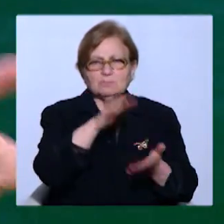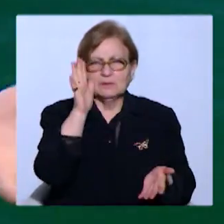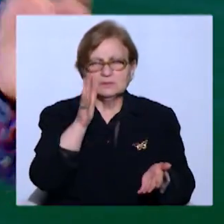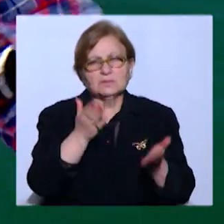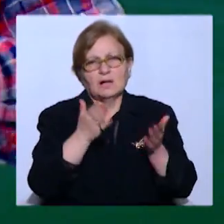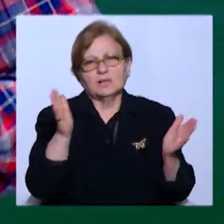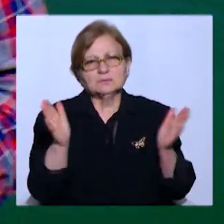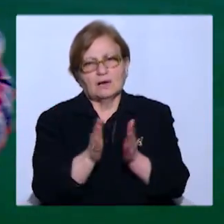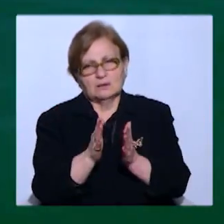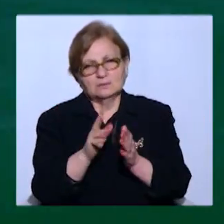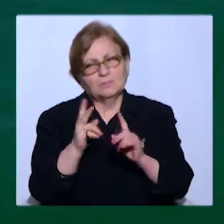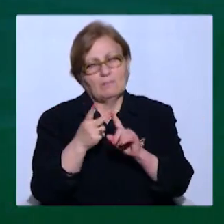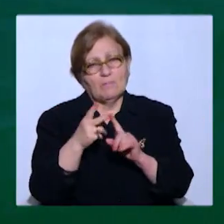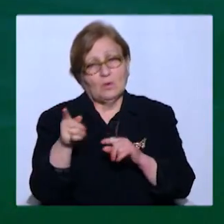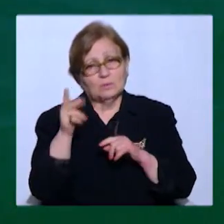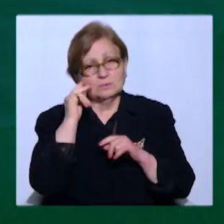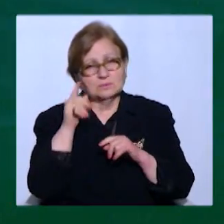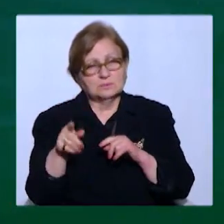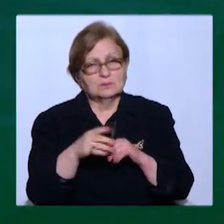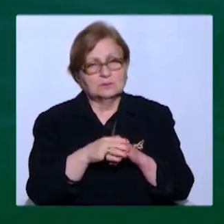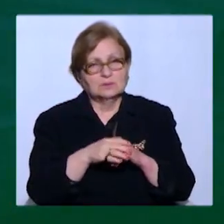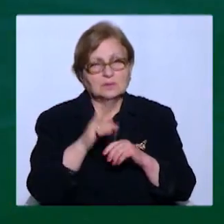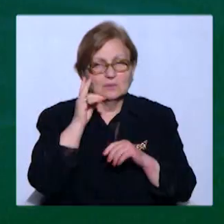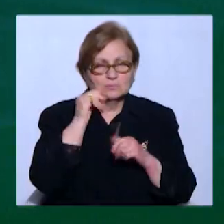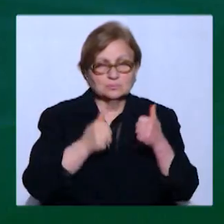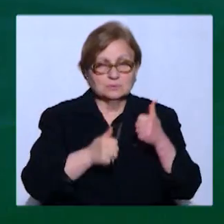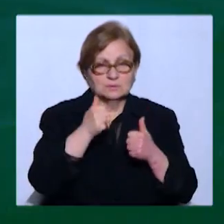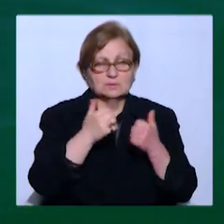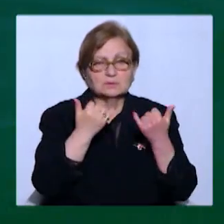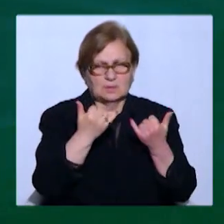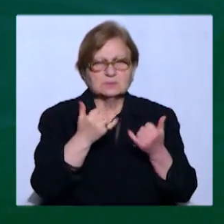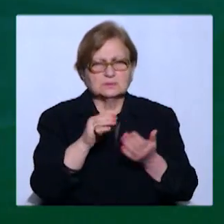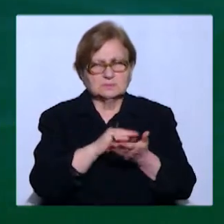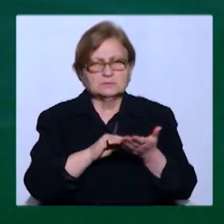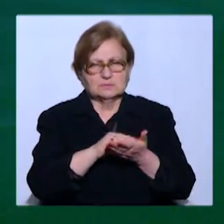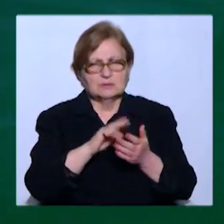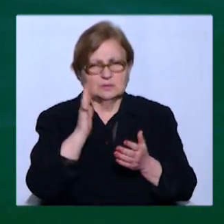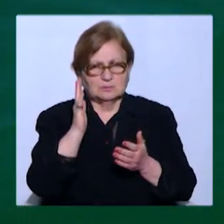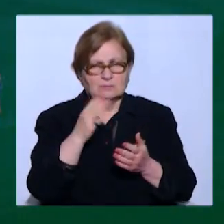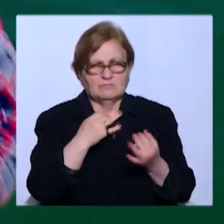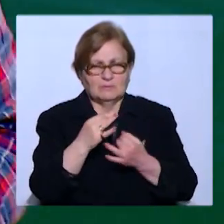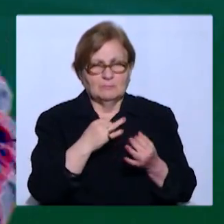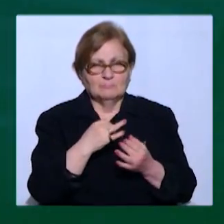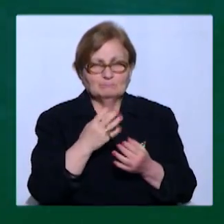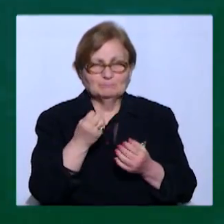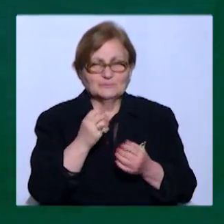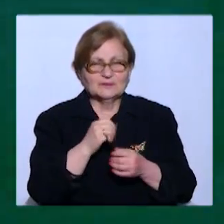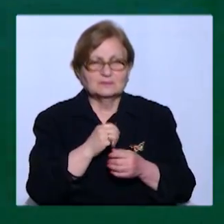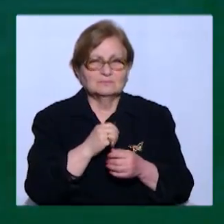ან ნაკლებია მეორე რიცხვზე. რიცხვების შედარებაზე დღესაც ვილაპარაკებთ. კიდევ